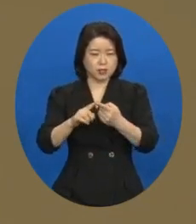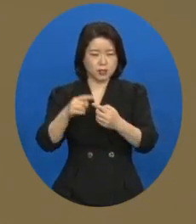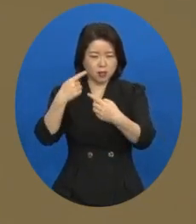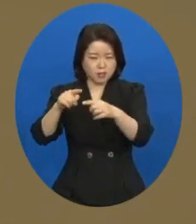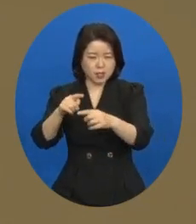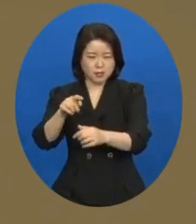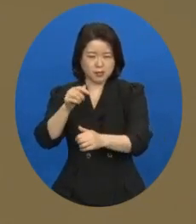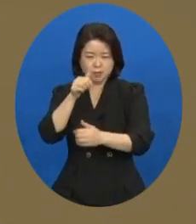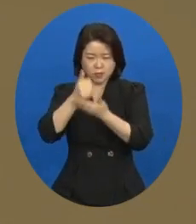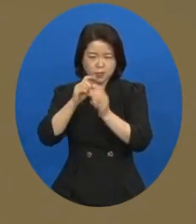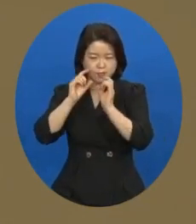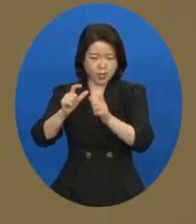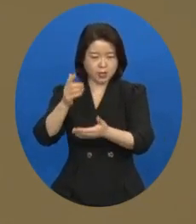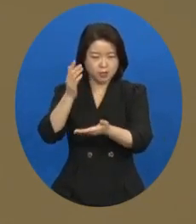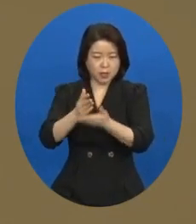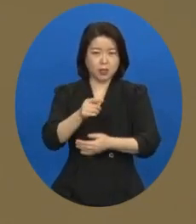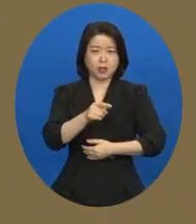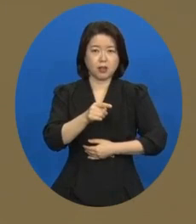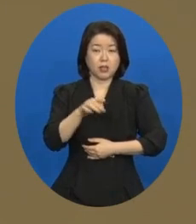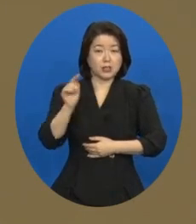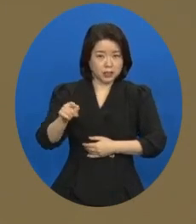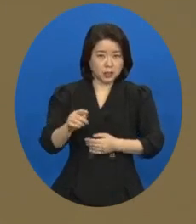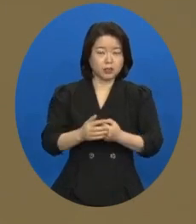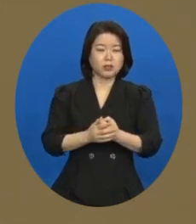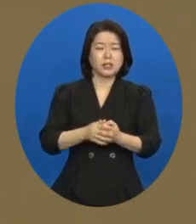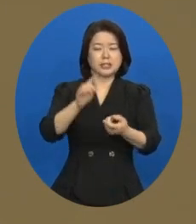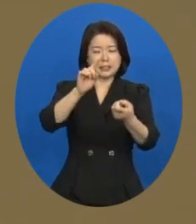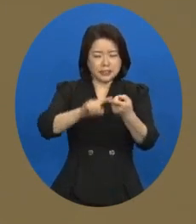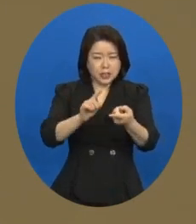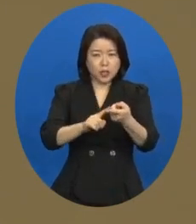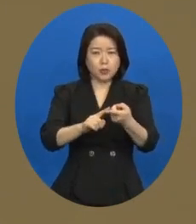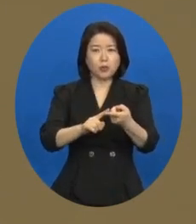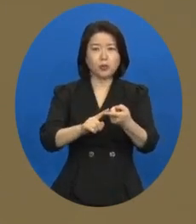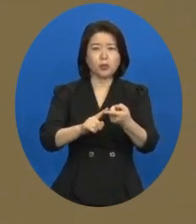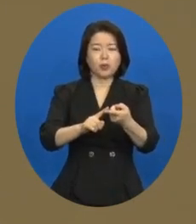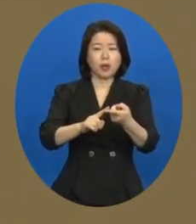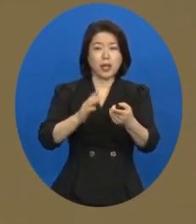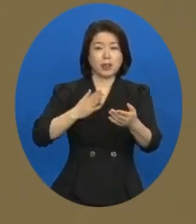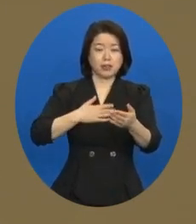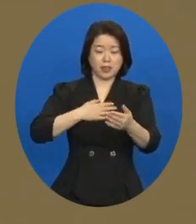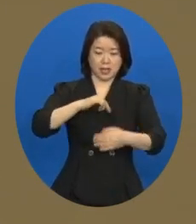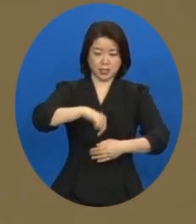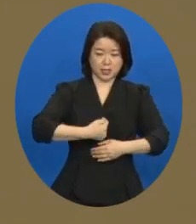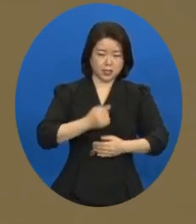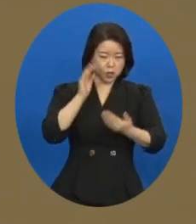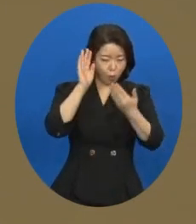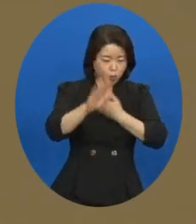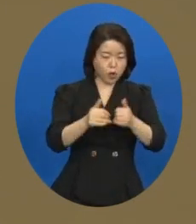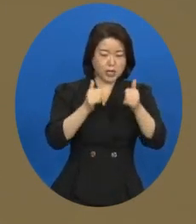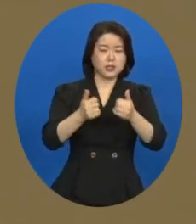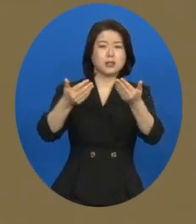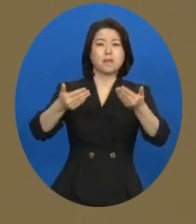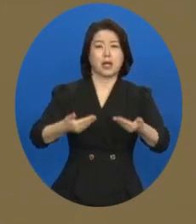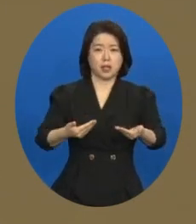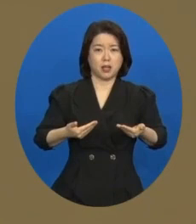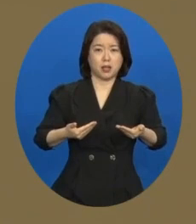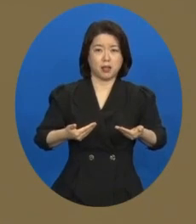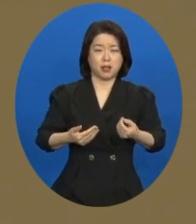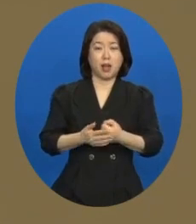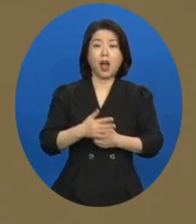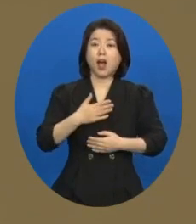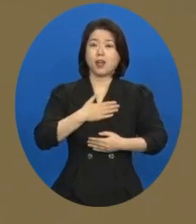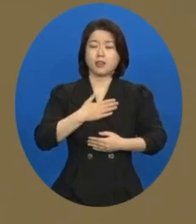사람을 정죄하는 것은 그대로 저 자신이 심판을 받는 것이라.